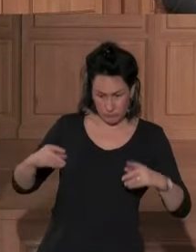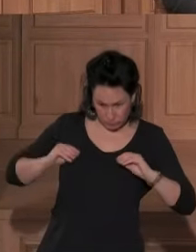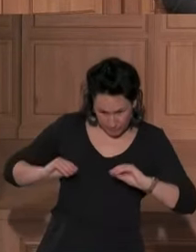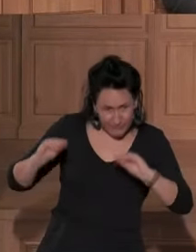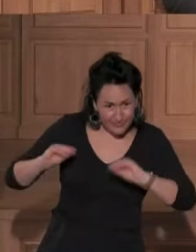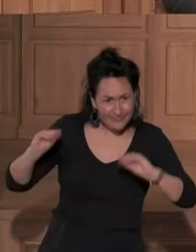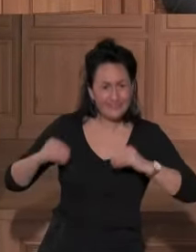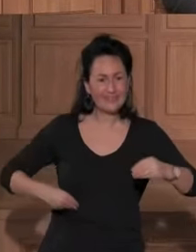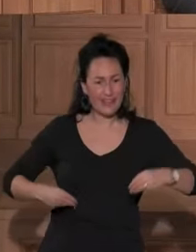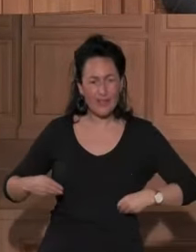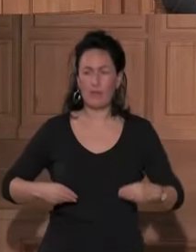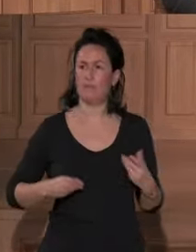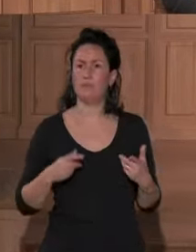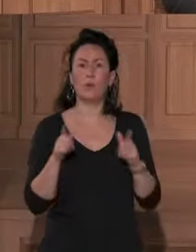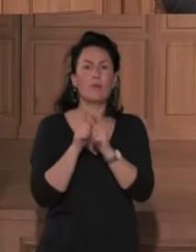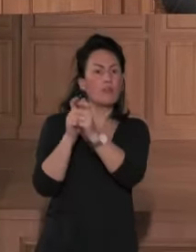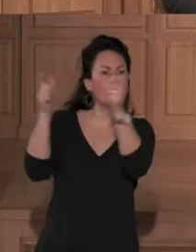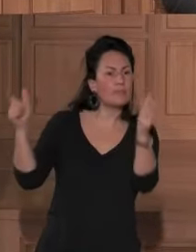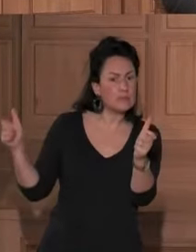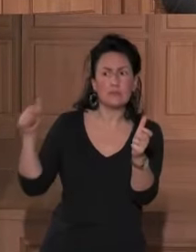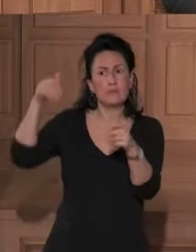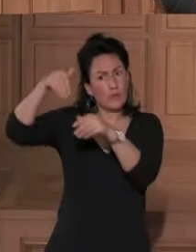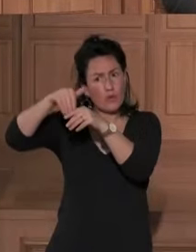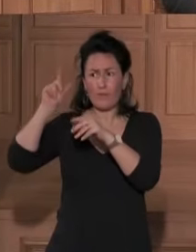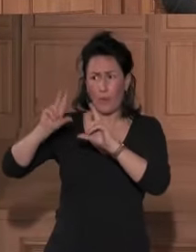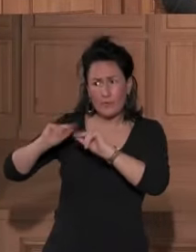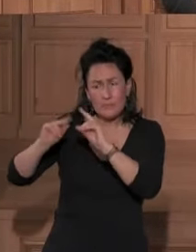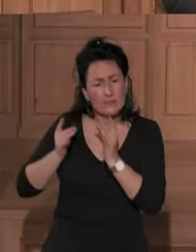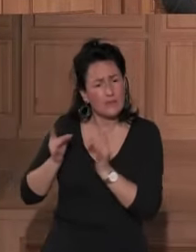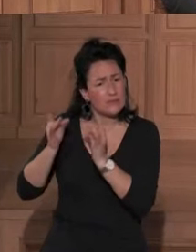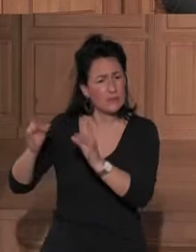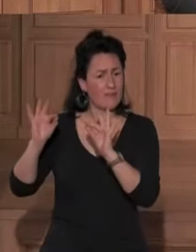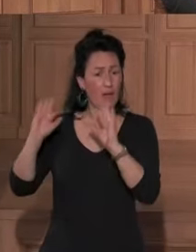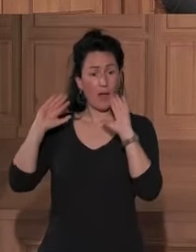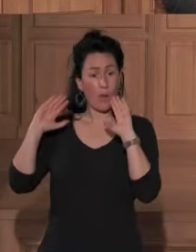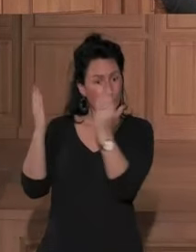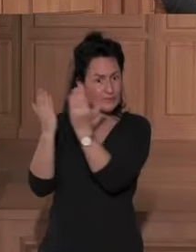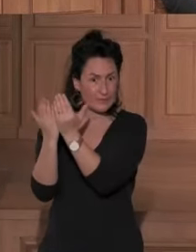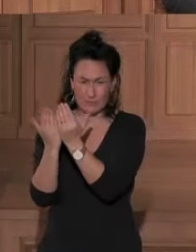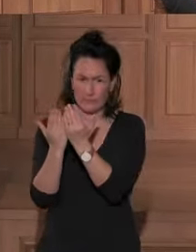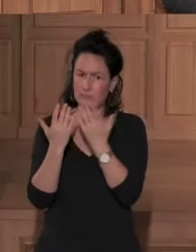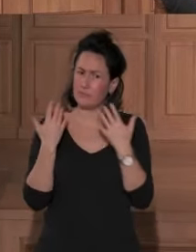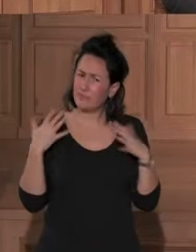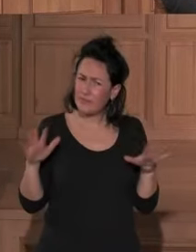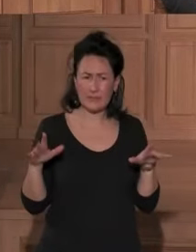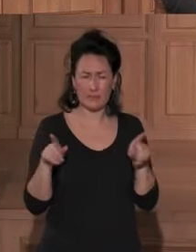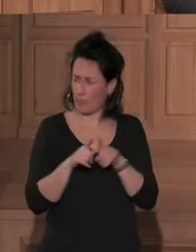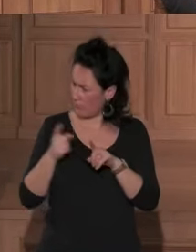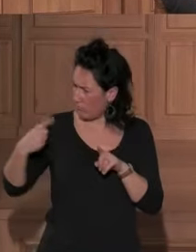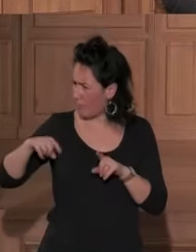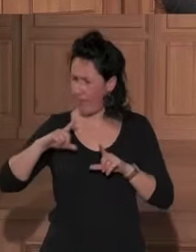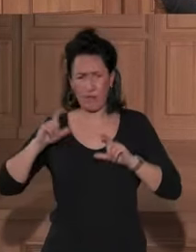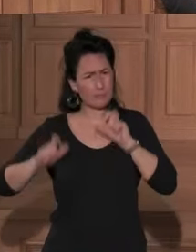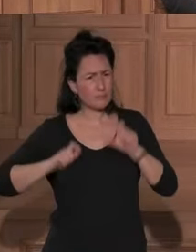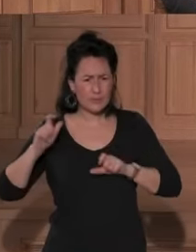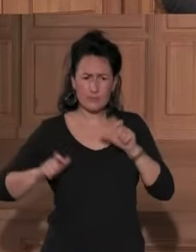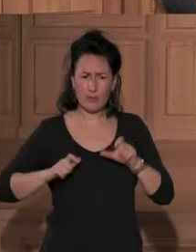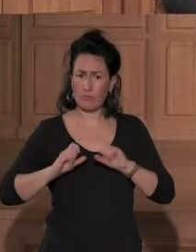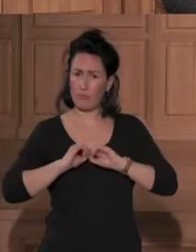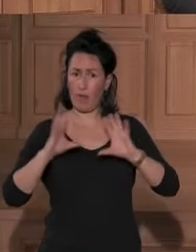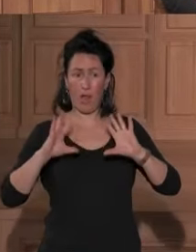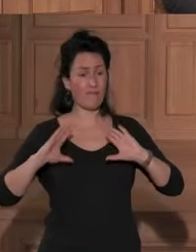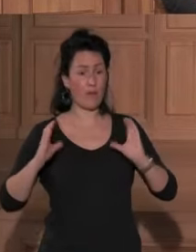il faut former l'entreprise à l'autisme. Partout, alors le mot formation, c'est bon, on a pris acte. On a monté, on a les équipes, on a tout, il